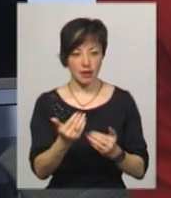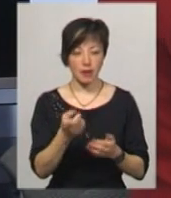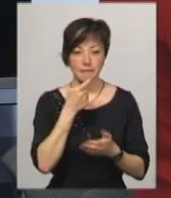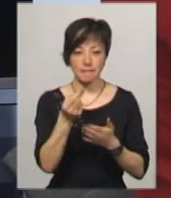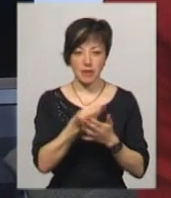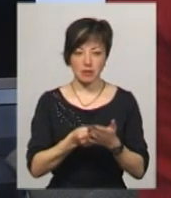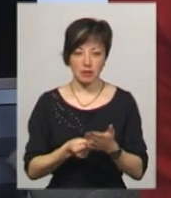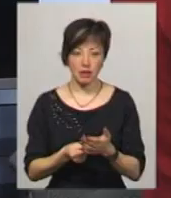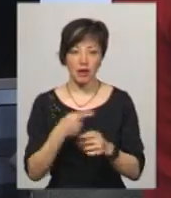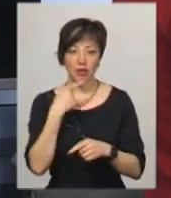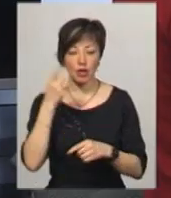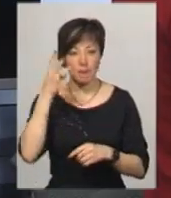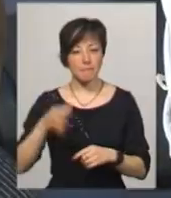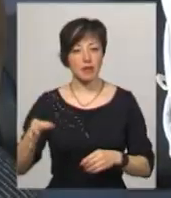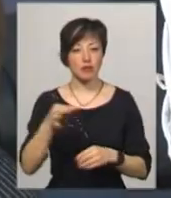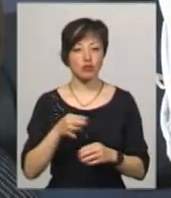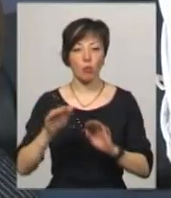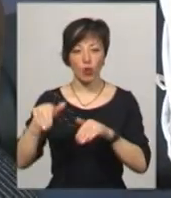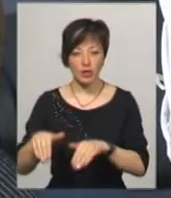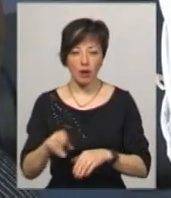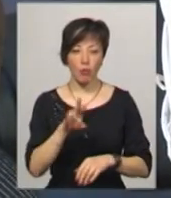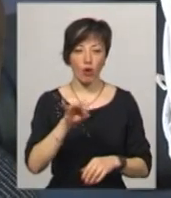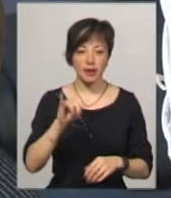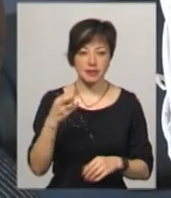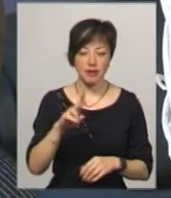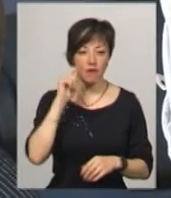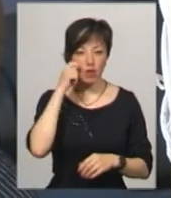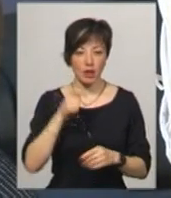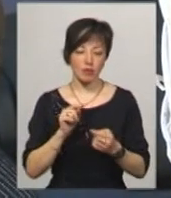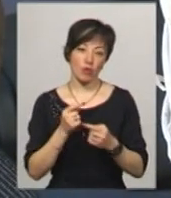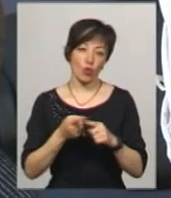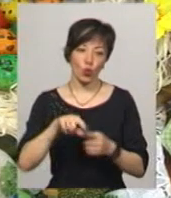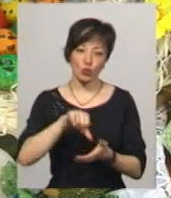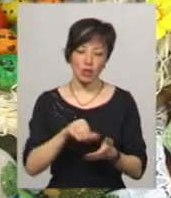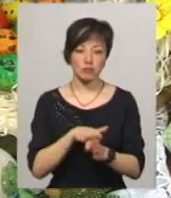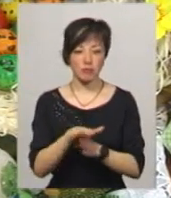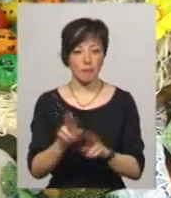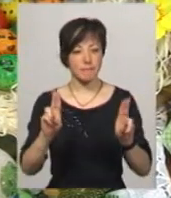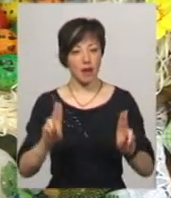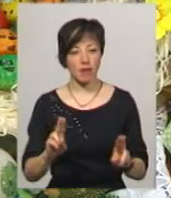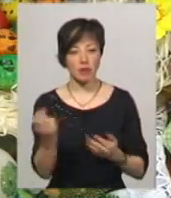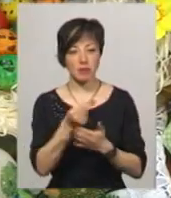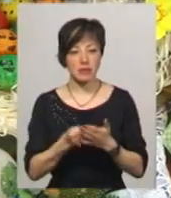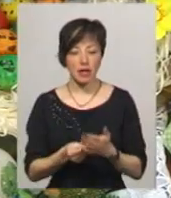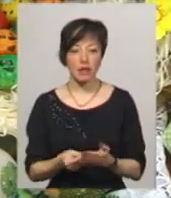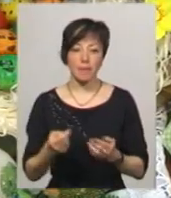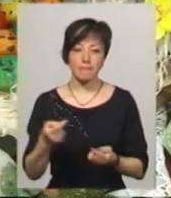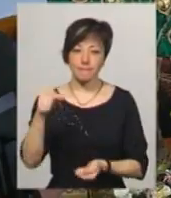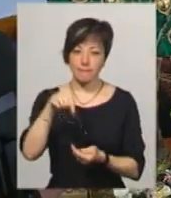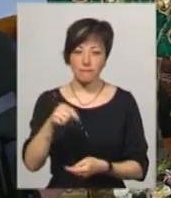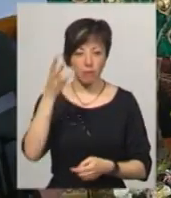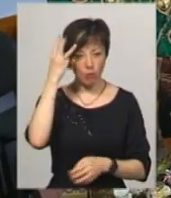Світлана Делікатна каже, Хмельниччина не лише Поділля, а й Полісся та Волинь. Проте учасники мають дотримуватися правил написання саме подільської